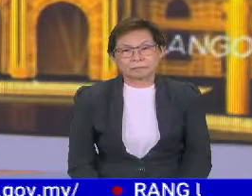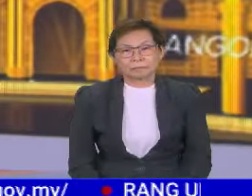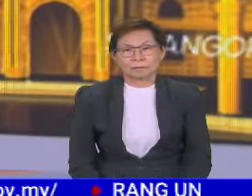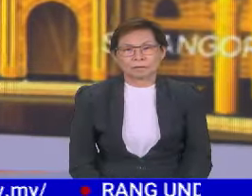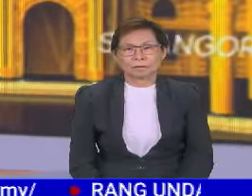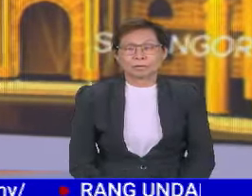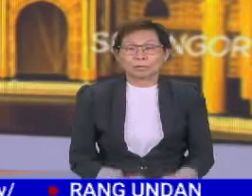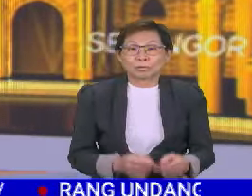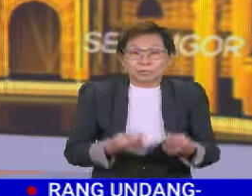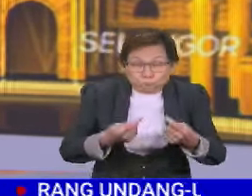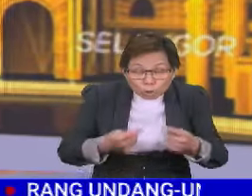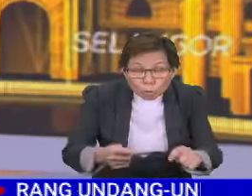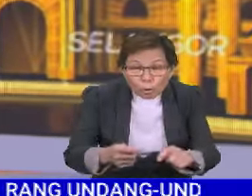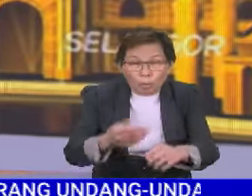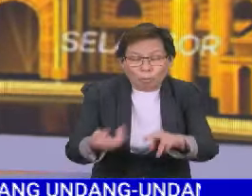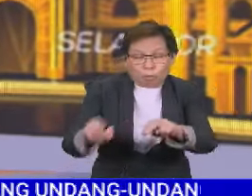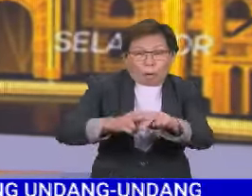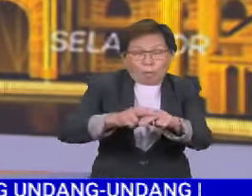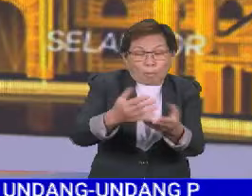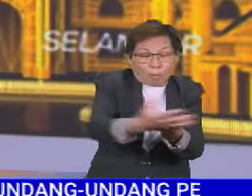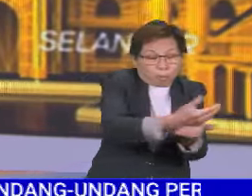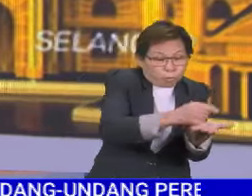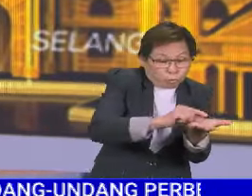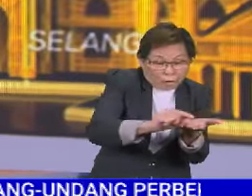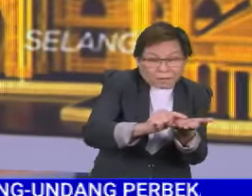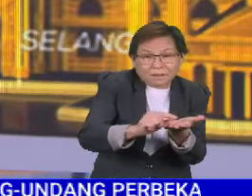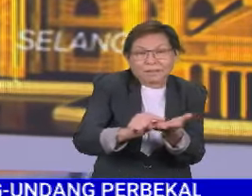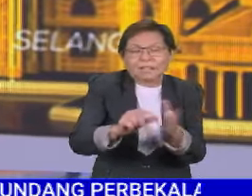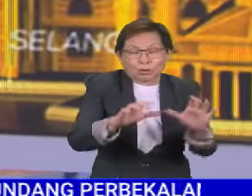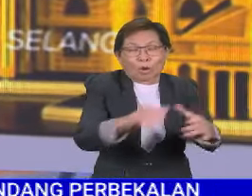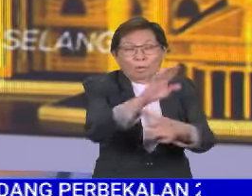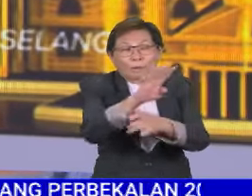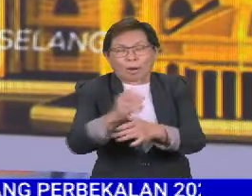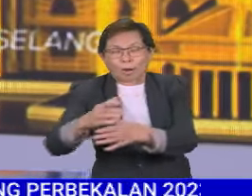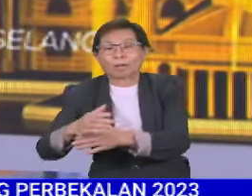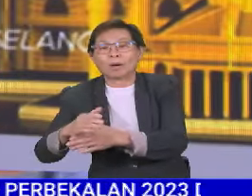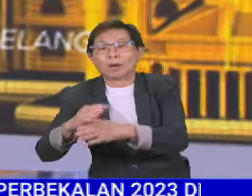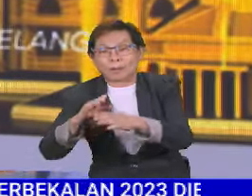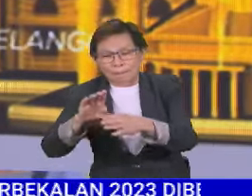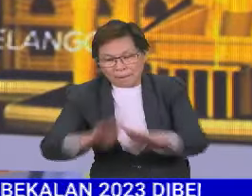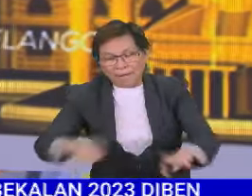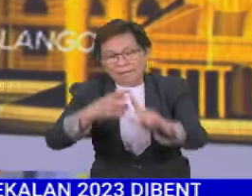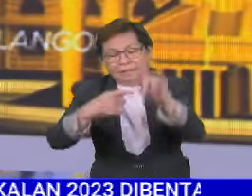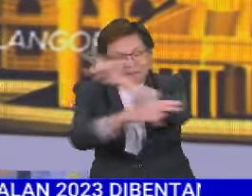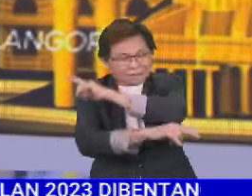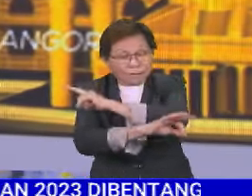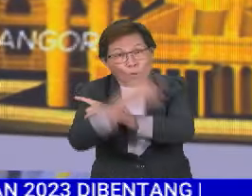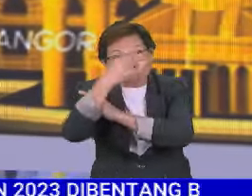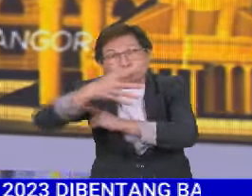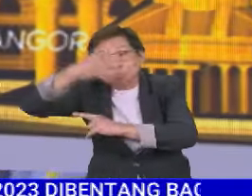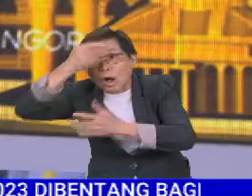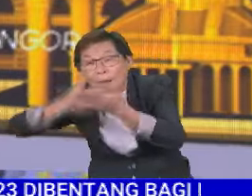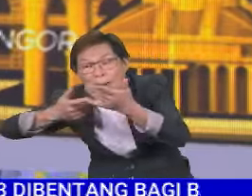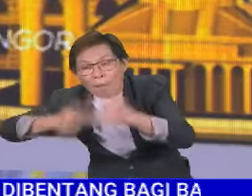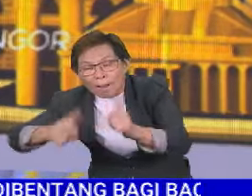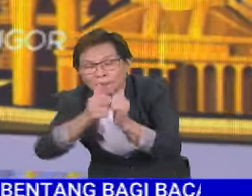Usaha meningkatkan pendapatan usahawan muda dan golongan B40 menjadi antara perkongsian dari Negeri Sembilan hari ini. Untuk perkembangannya, kita